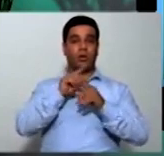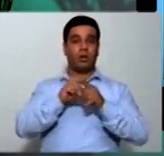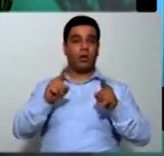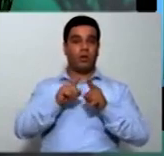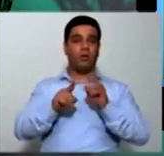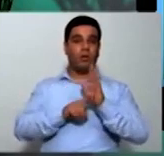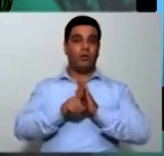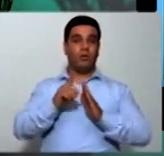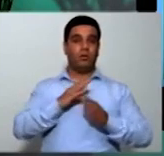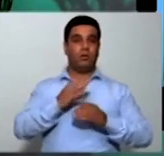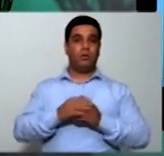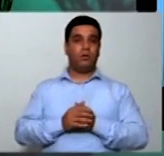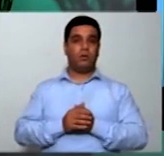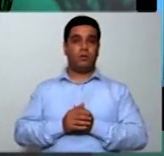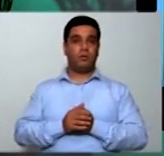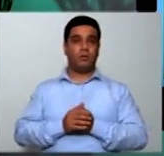qilina boshlandi.